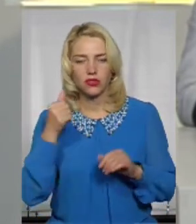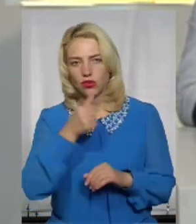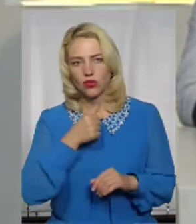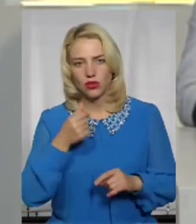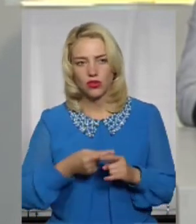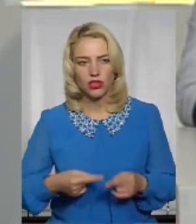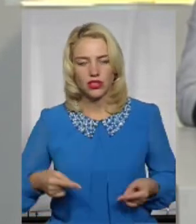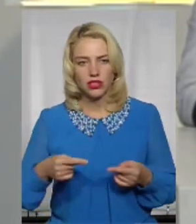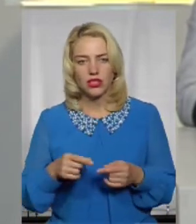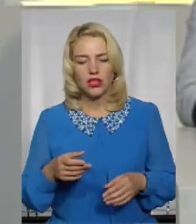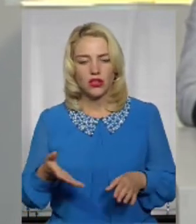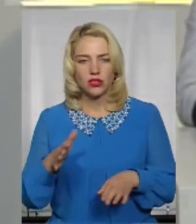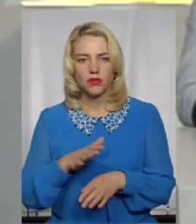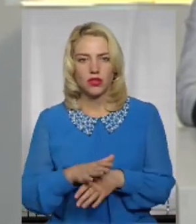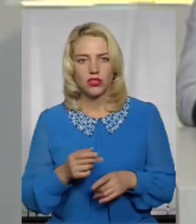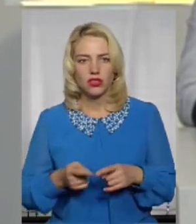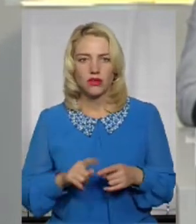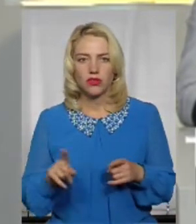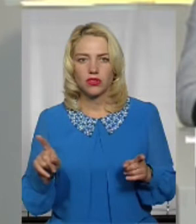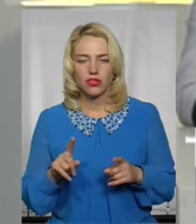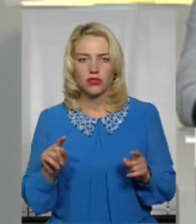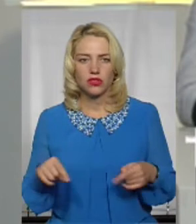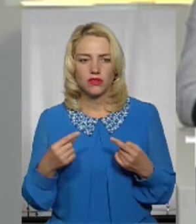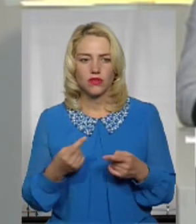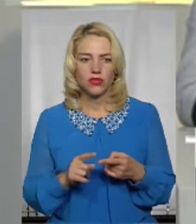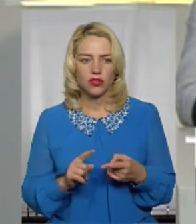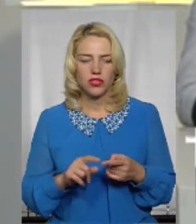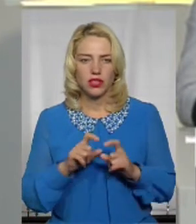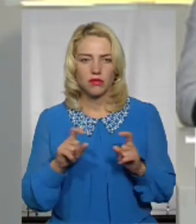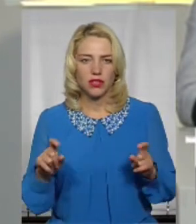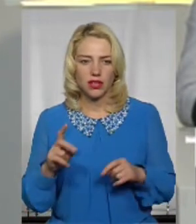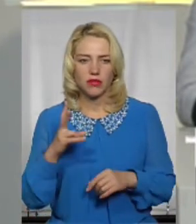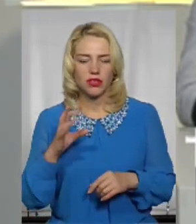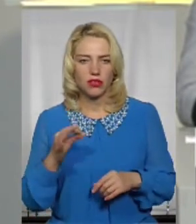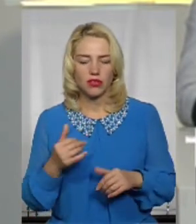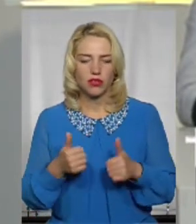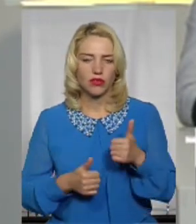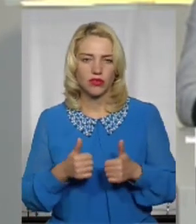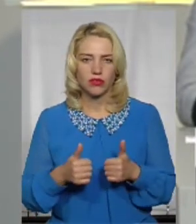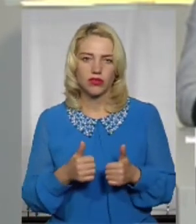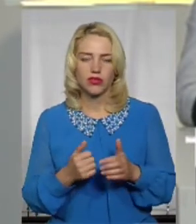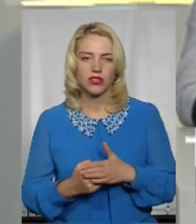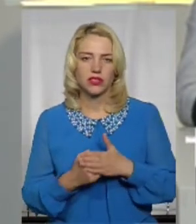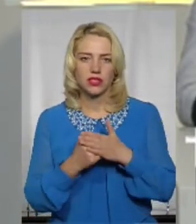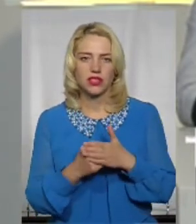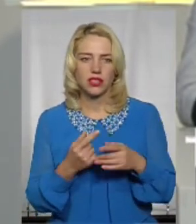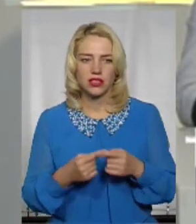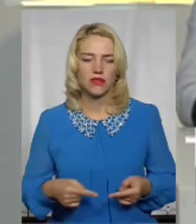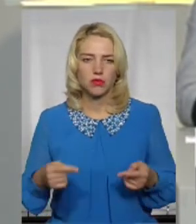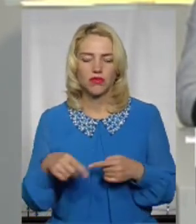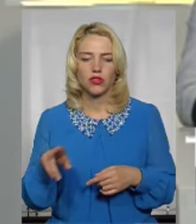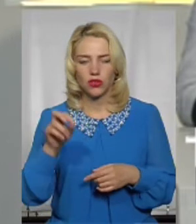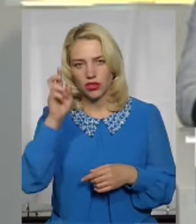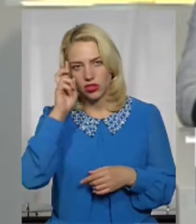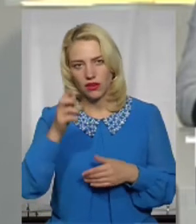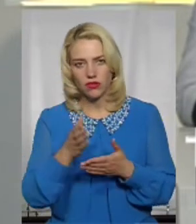року з'явилося розпорядження про те, що створюється даний департамент. Але конкурсні засади з відповідності до